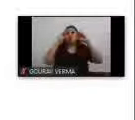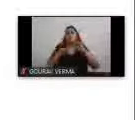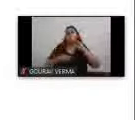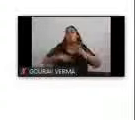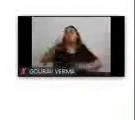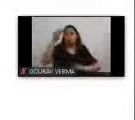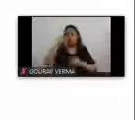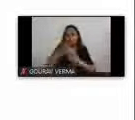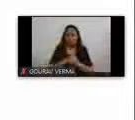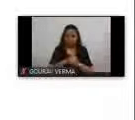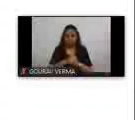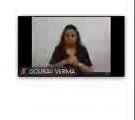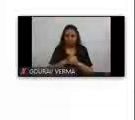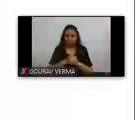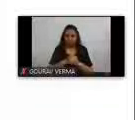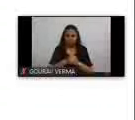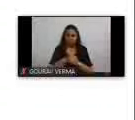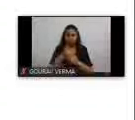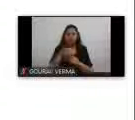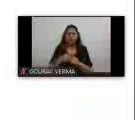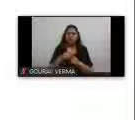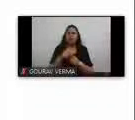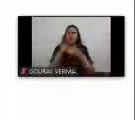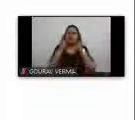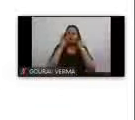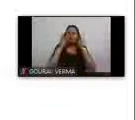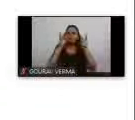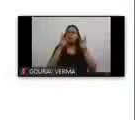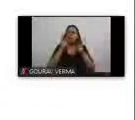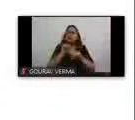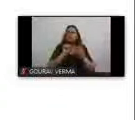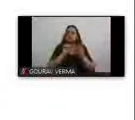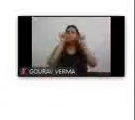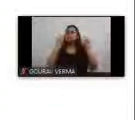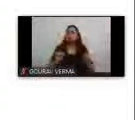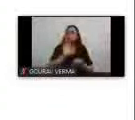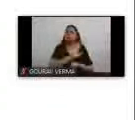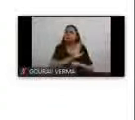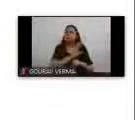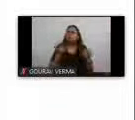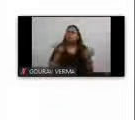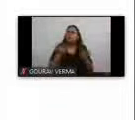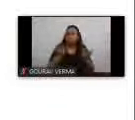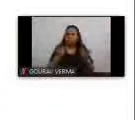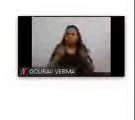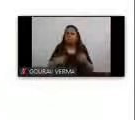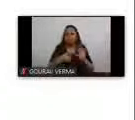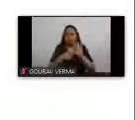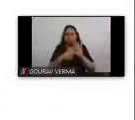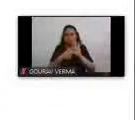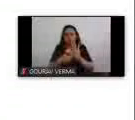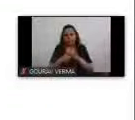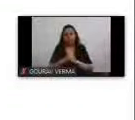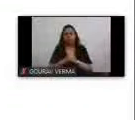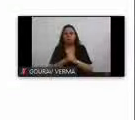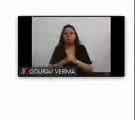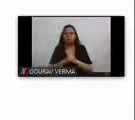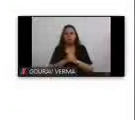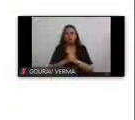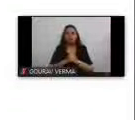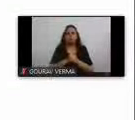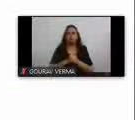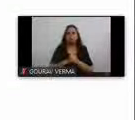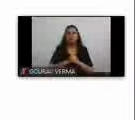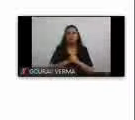Now let's understand the visual system. Visual system जो है हमारे most complex body का most